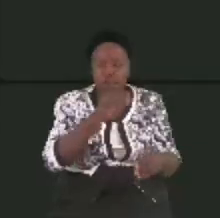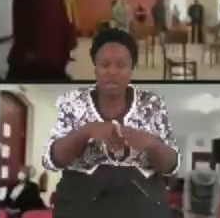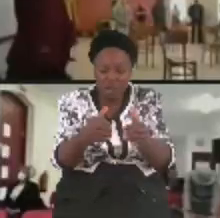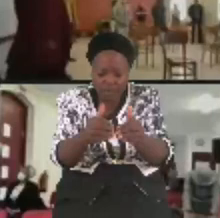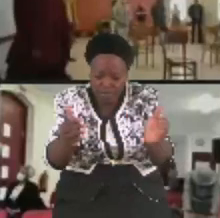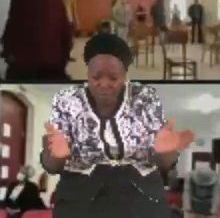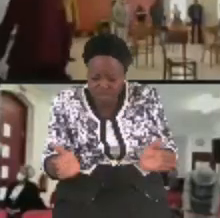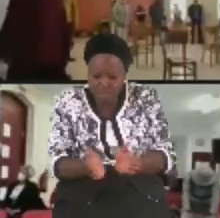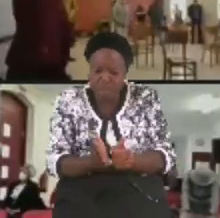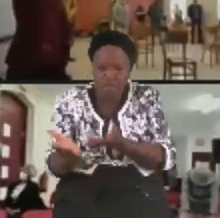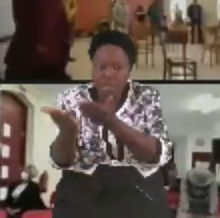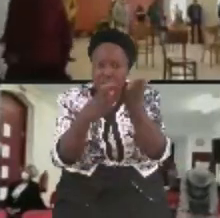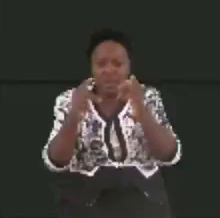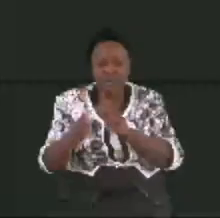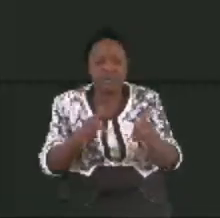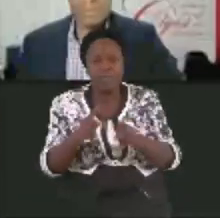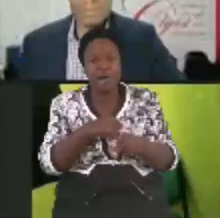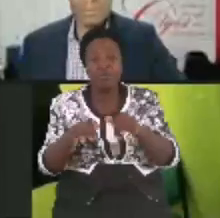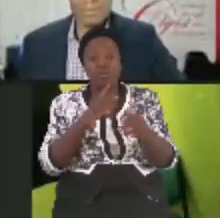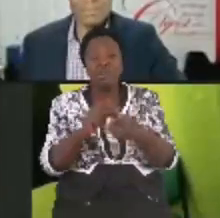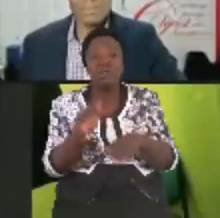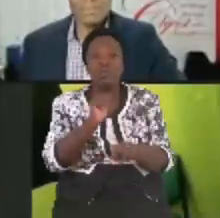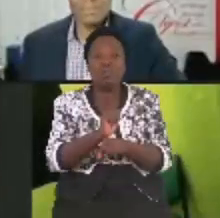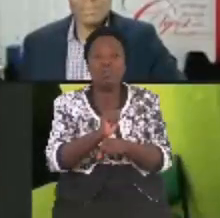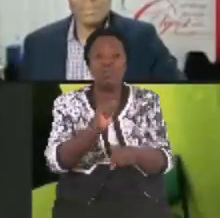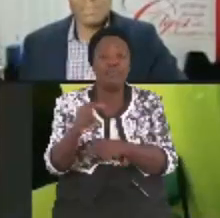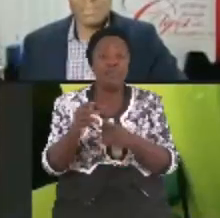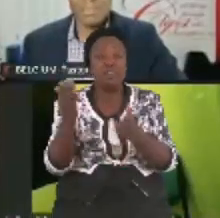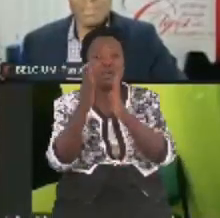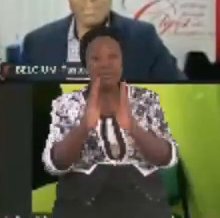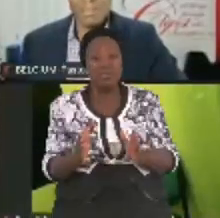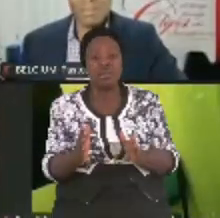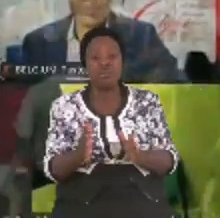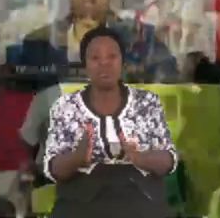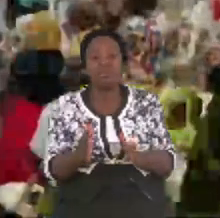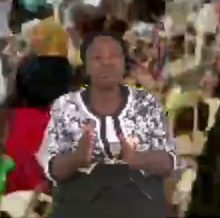mis l'eau dans le bol et a servi.